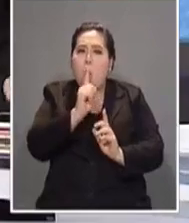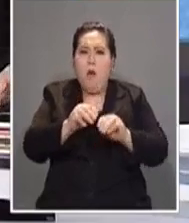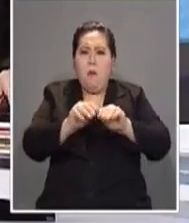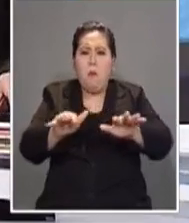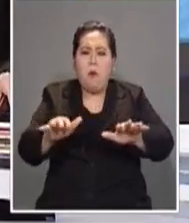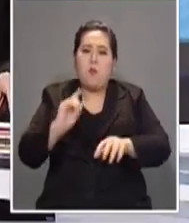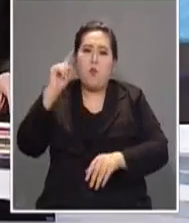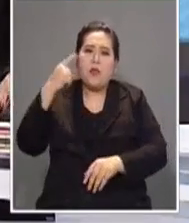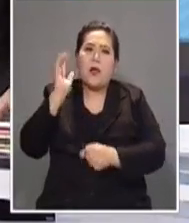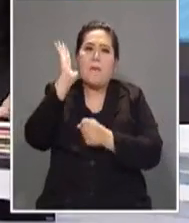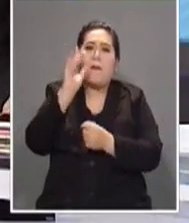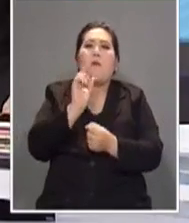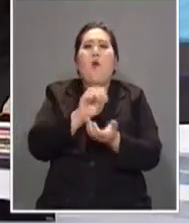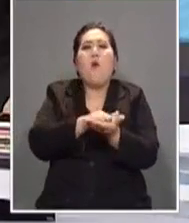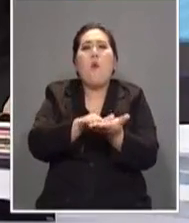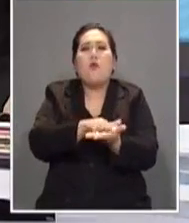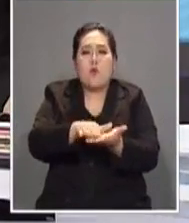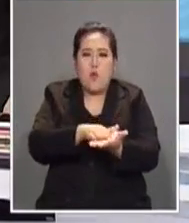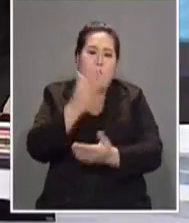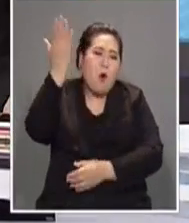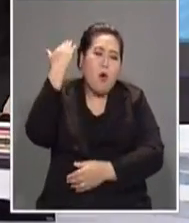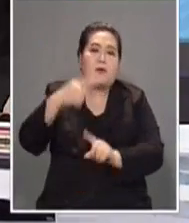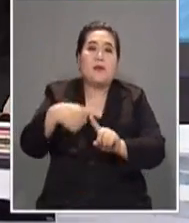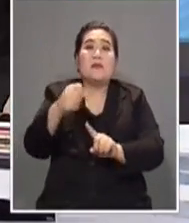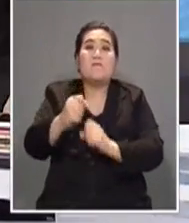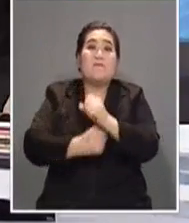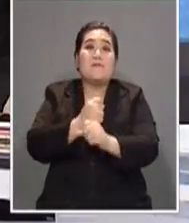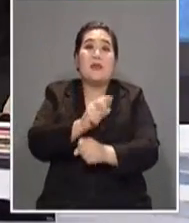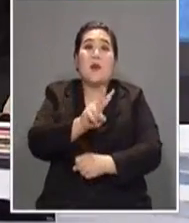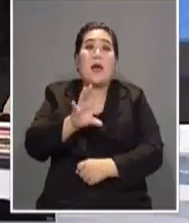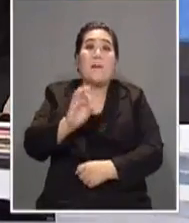นเจ้าตัวต้องออกมาแถลงข่าวขอโทษเหตุการณ์ตอนตุลาคมปีที่แล้ว นั่นแหละ